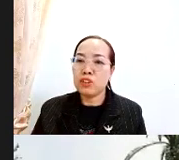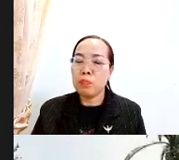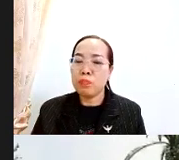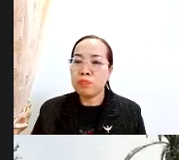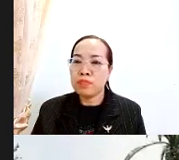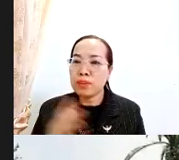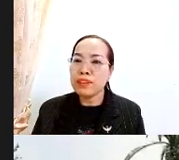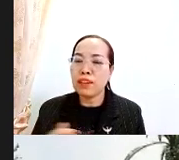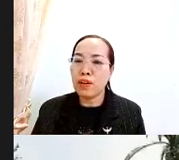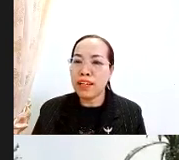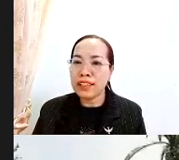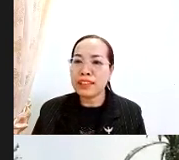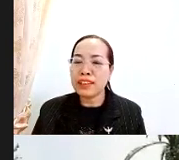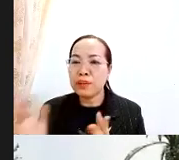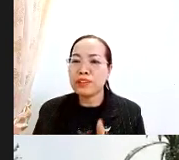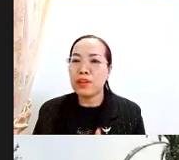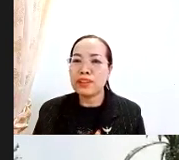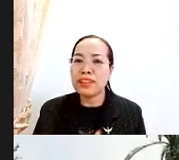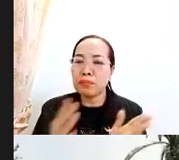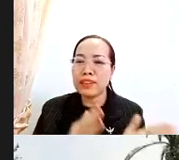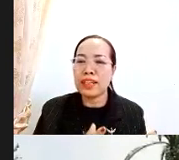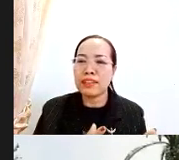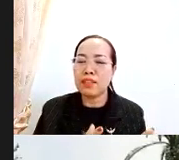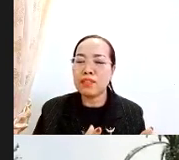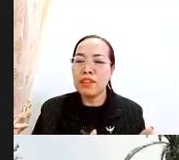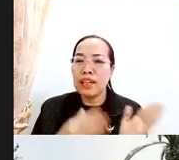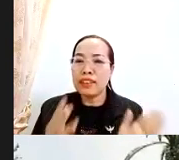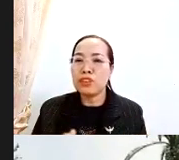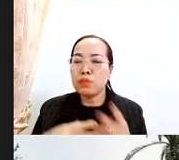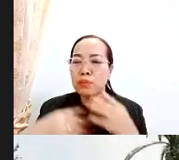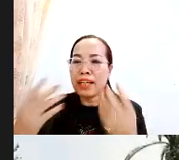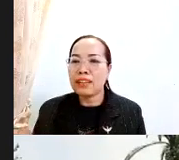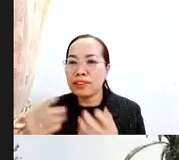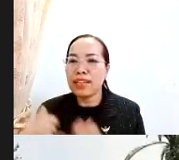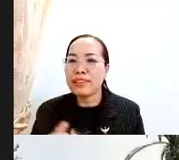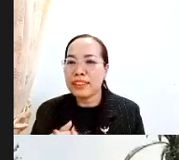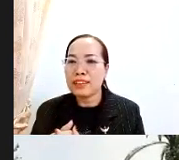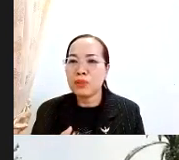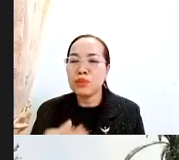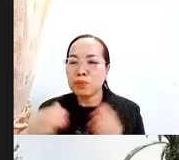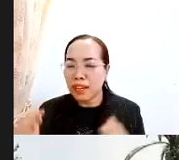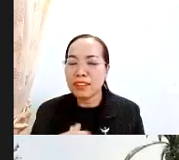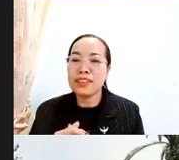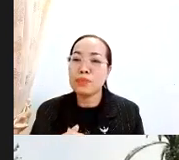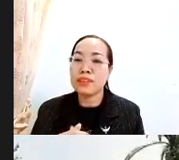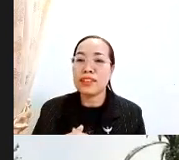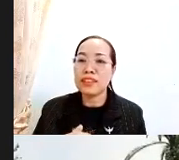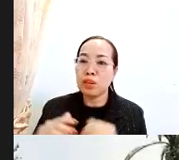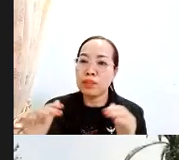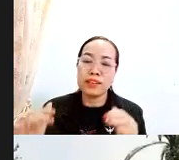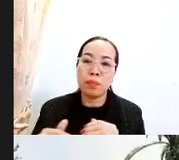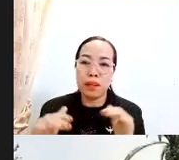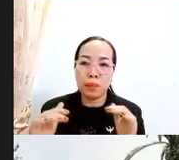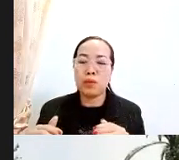អាល ឈប់ ធ្វើ salon អី នៅ ធ្វើ salon ទៅ ដើម្បី តាក់ទង អតិថិជន បង្កើត កសាង ជា ដៃគូ ខ្ញុំ ថា អត់ ទេ sponsor